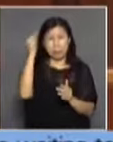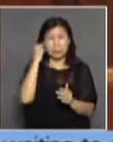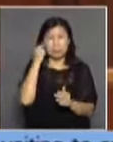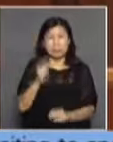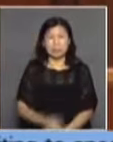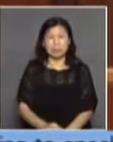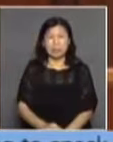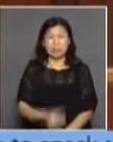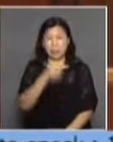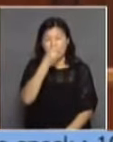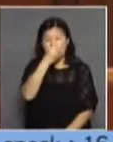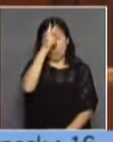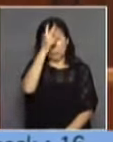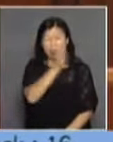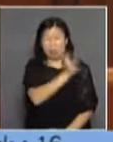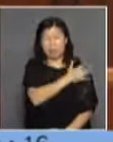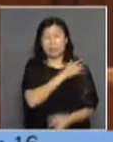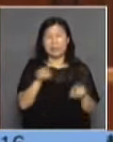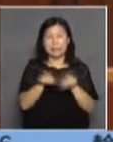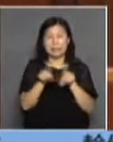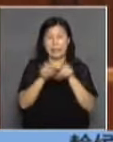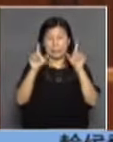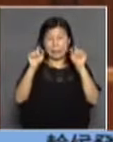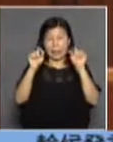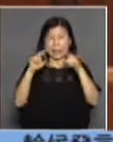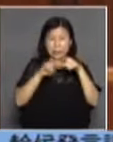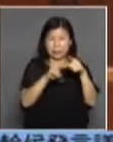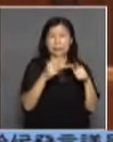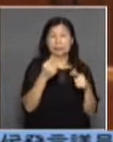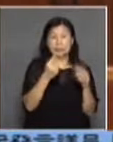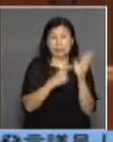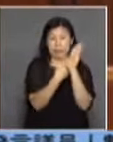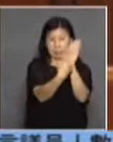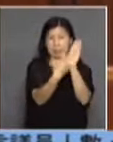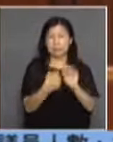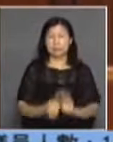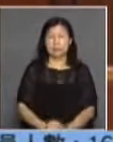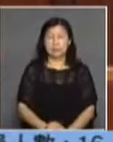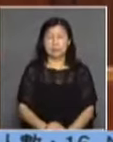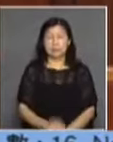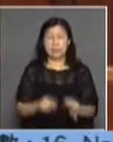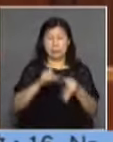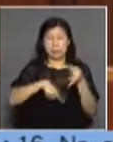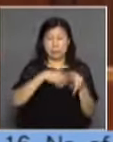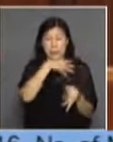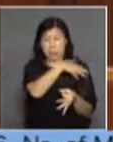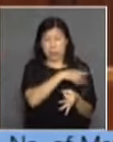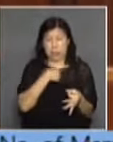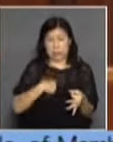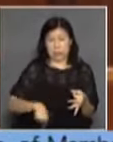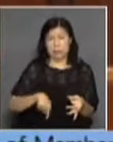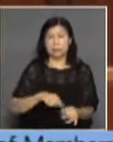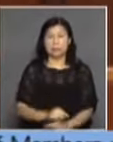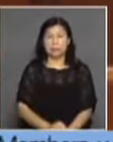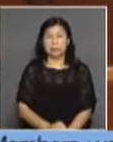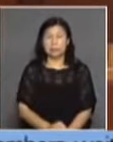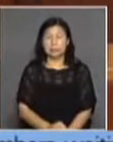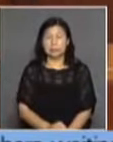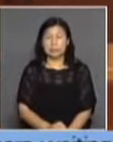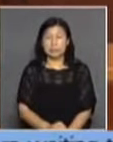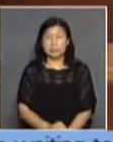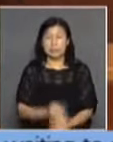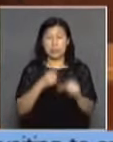係不斷去做好解釋說明工作。我舉一個例子，剛才張麗雲議員提到嘅就係、是、